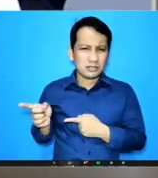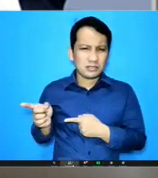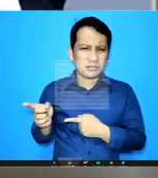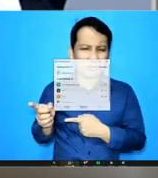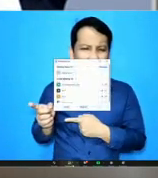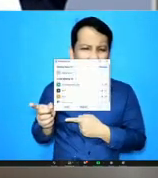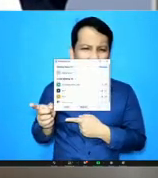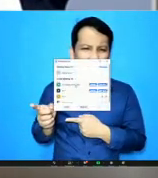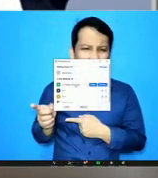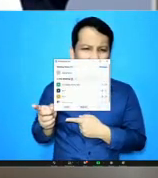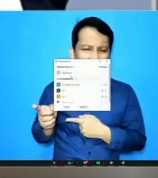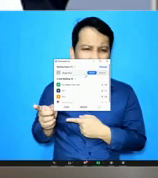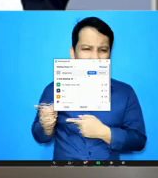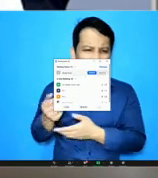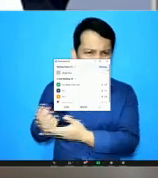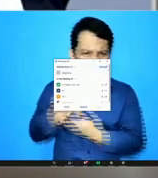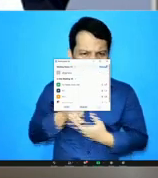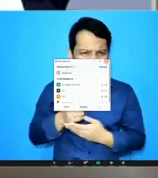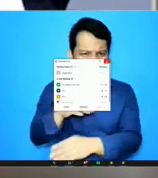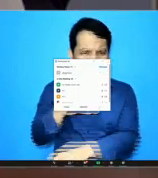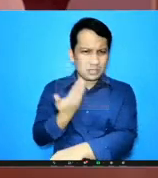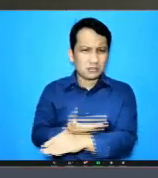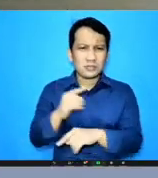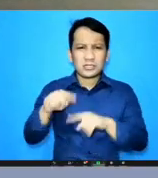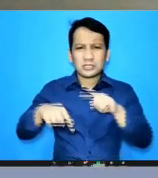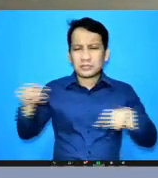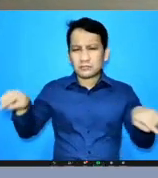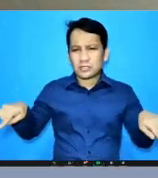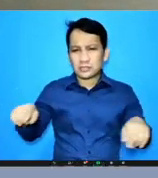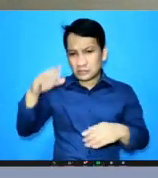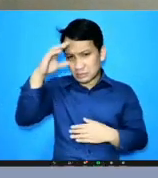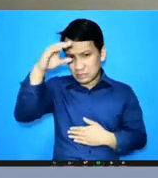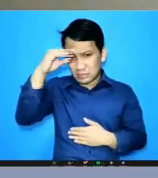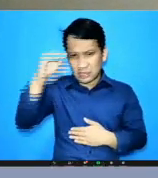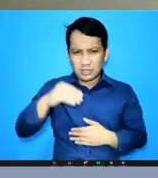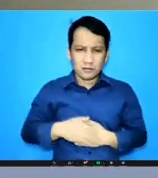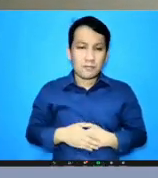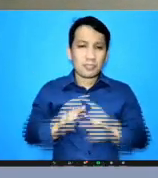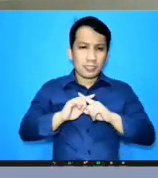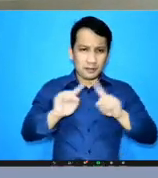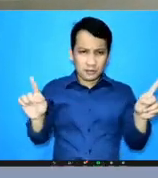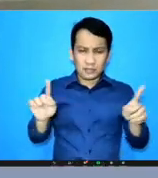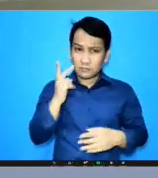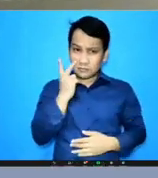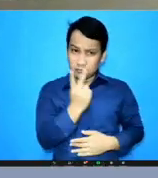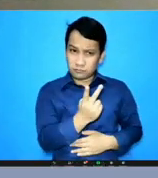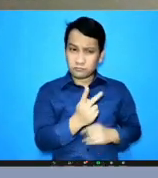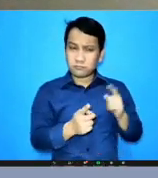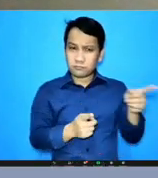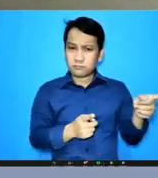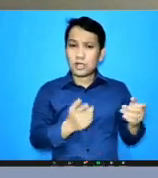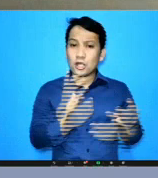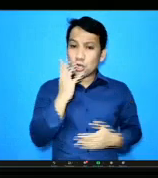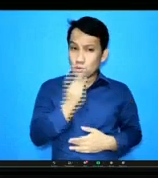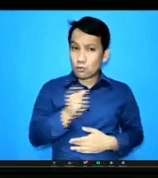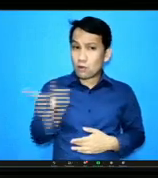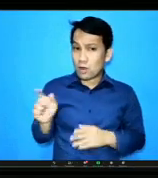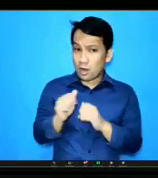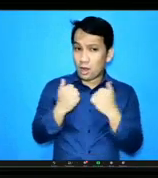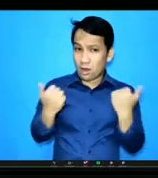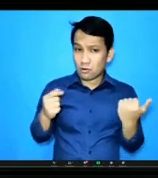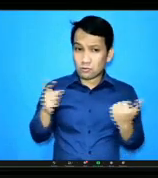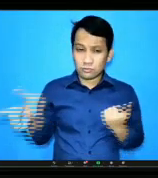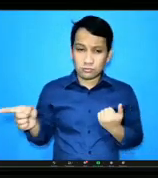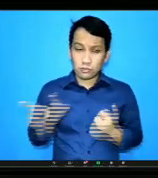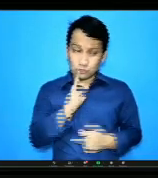Tatlo ng anak niyan, iba-ibang lalaki. Pero, nang tanongin naman natin kung paano siyang